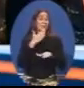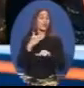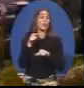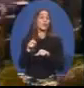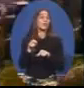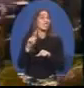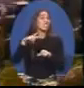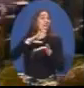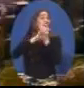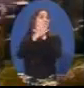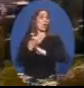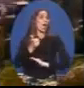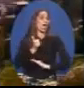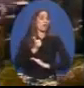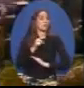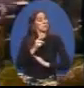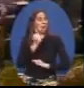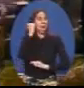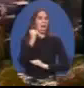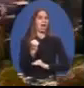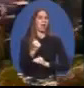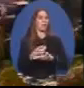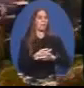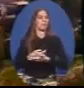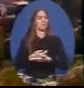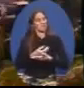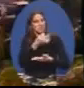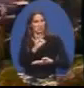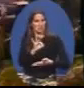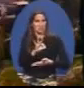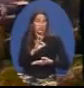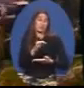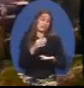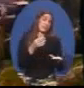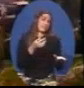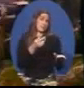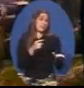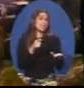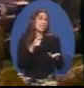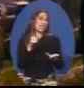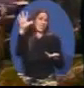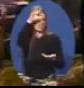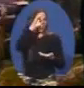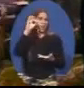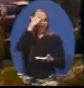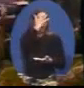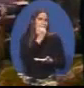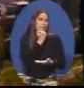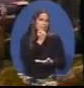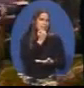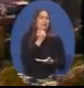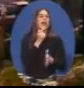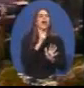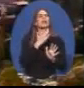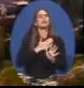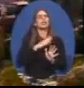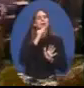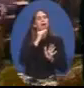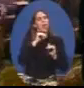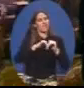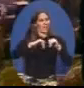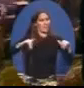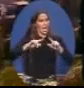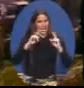היהודים, יהיו חיילים, למה לא להרוג אותם כשהם תינוקות? זה היה הרציונל שהוא נתן. אבל אני רוצה לדבר על הפרדה מסוג